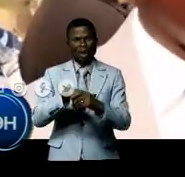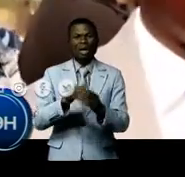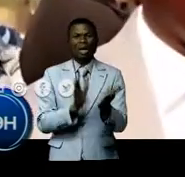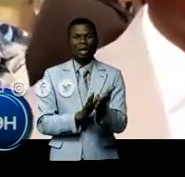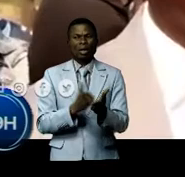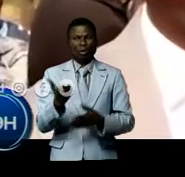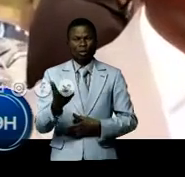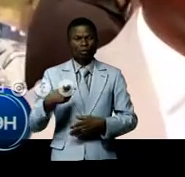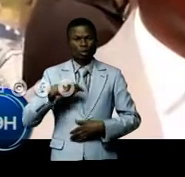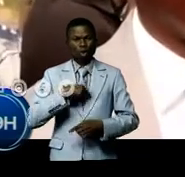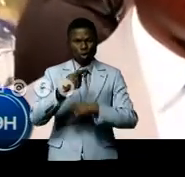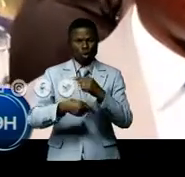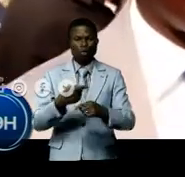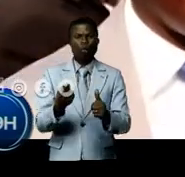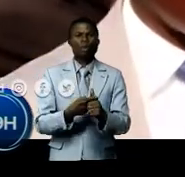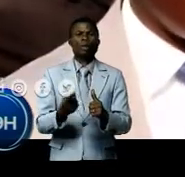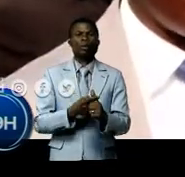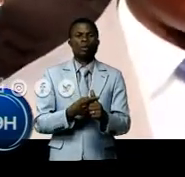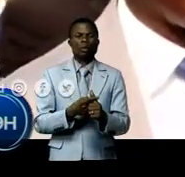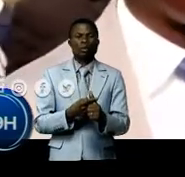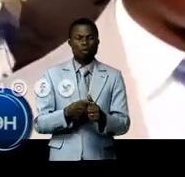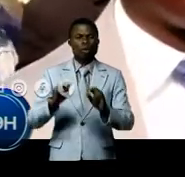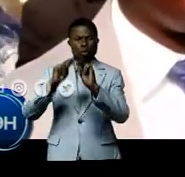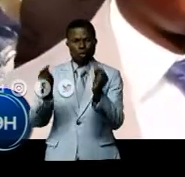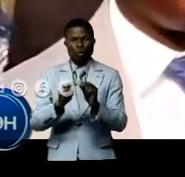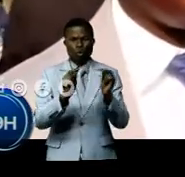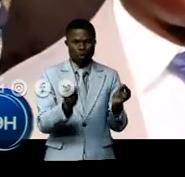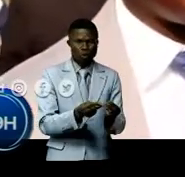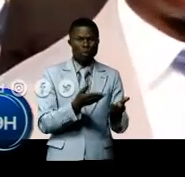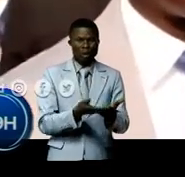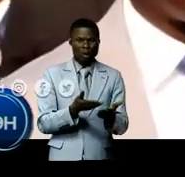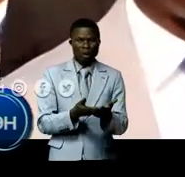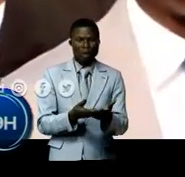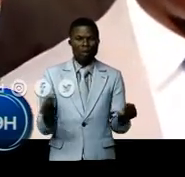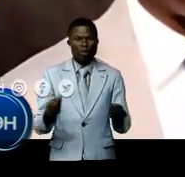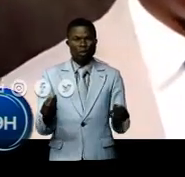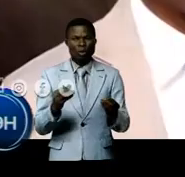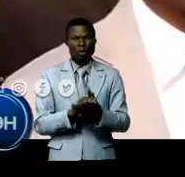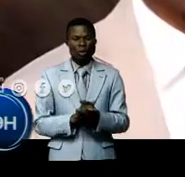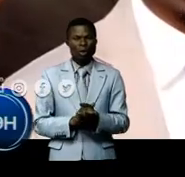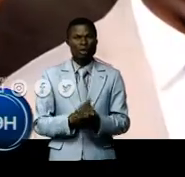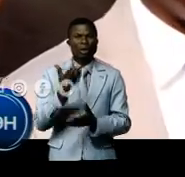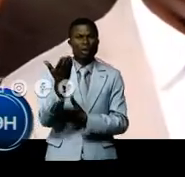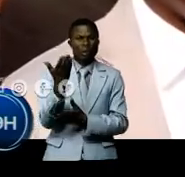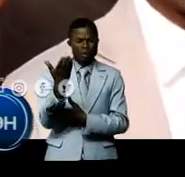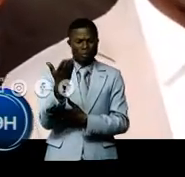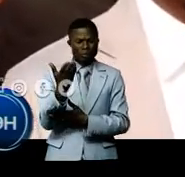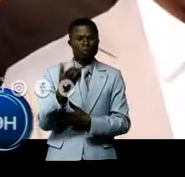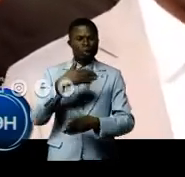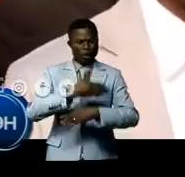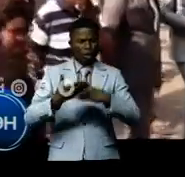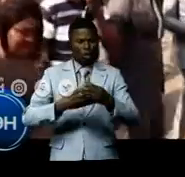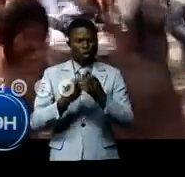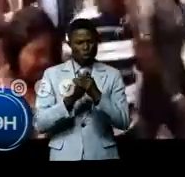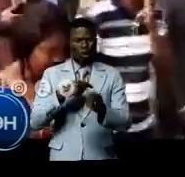Alors, nous avons commencé à faire des tours de la concession pour voir qui sont appelés à être indemnisés et qui ne sont